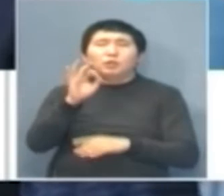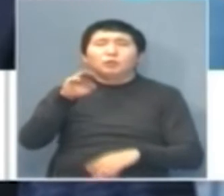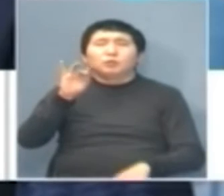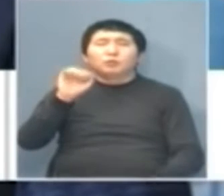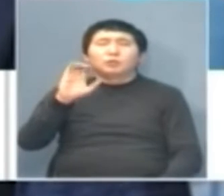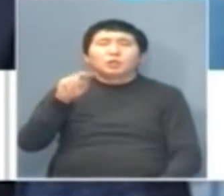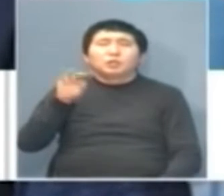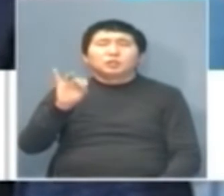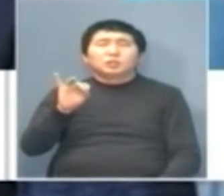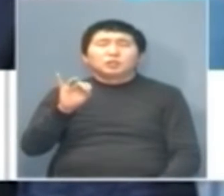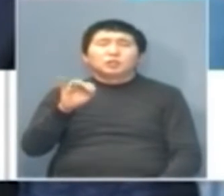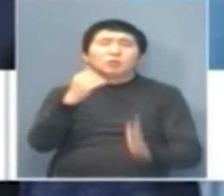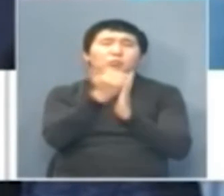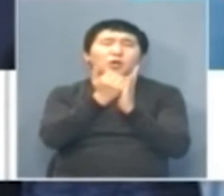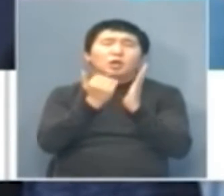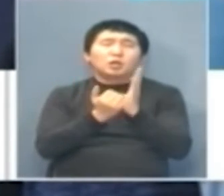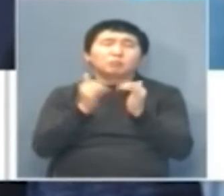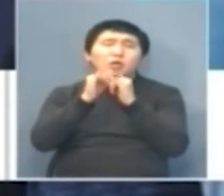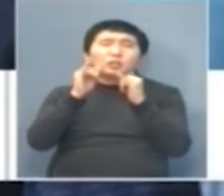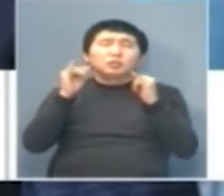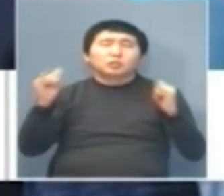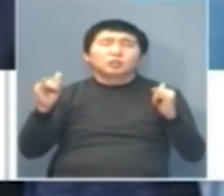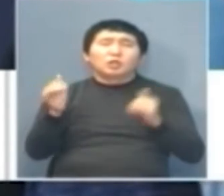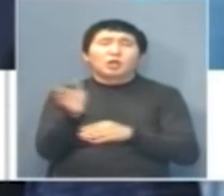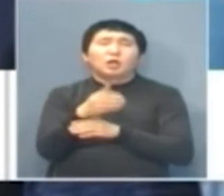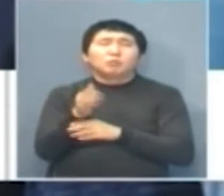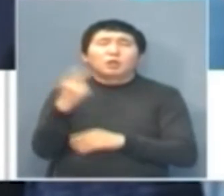выполнению программы развития рыбного хозяйства